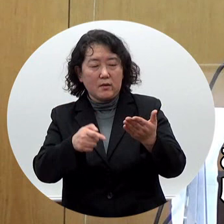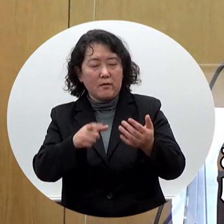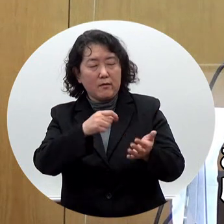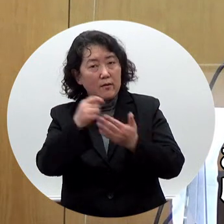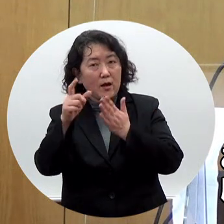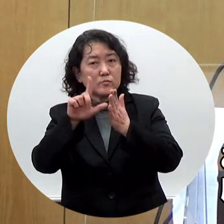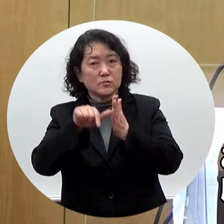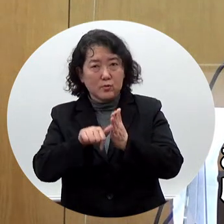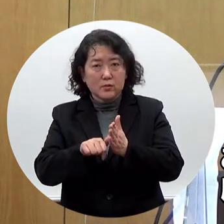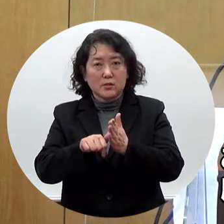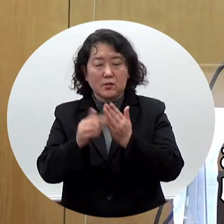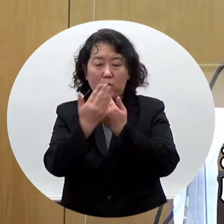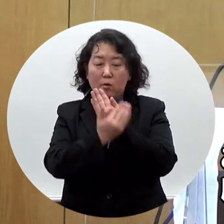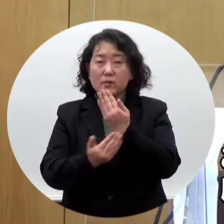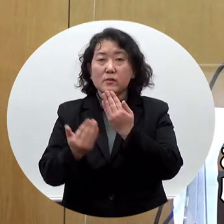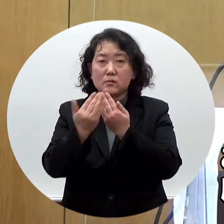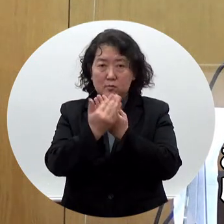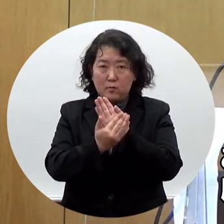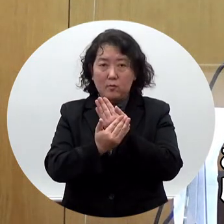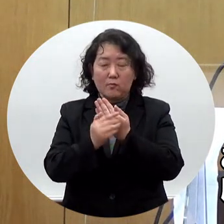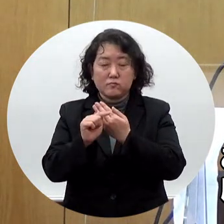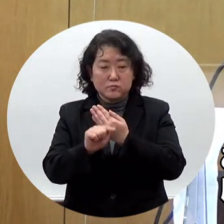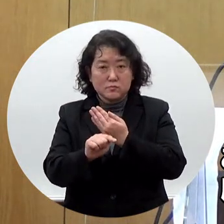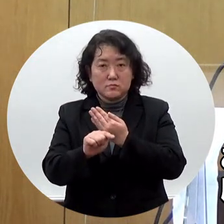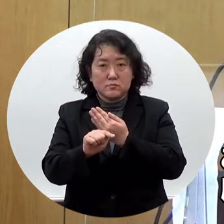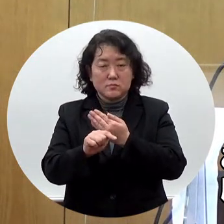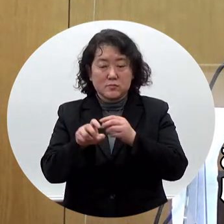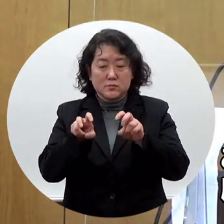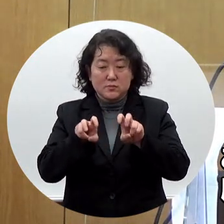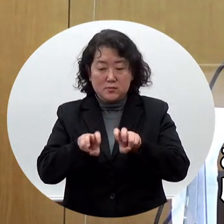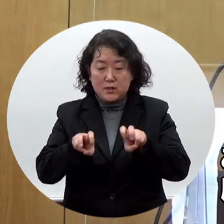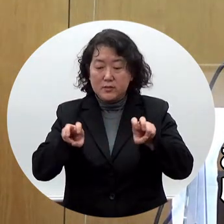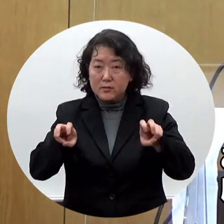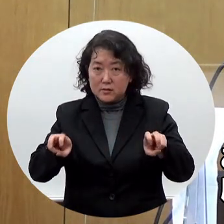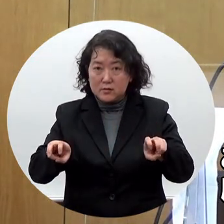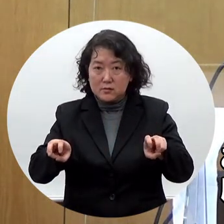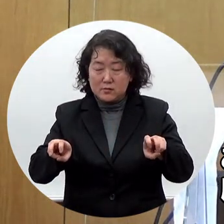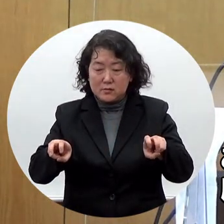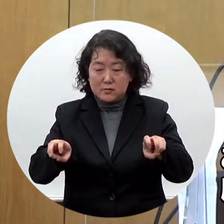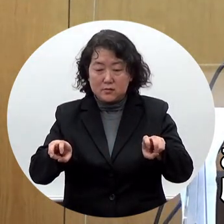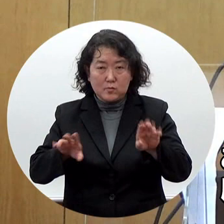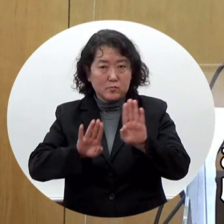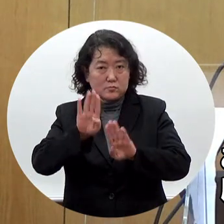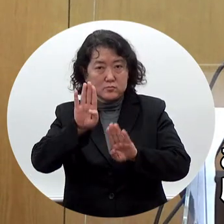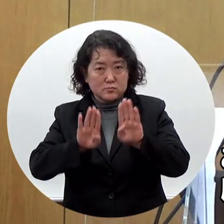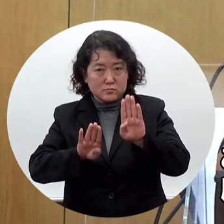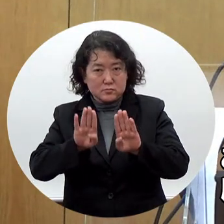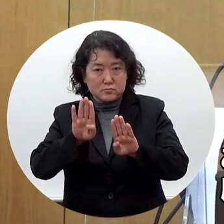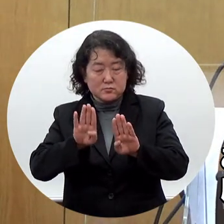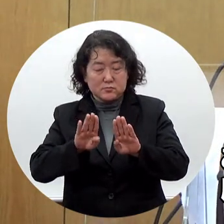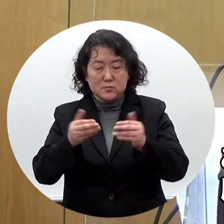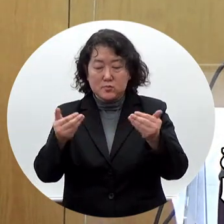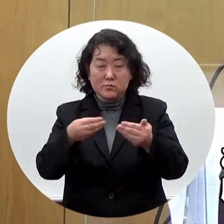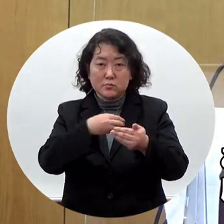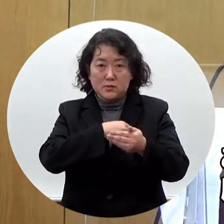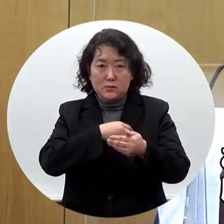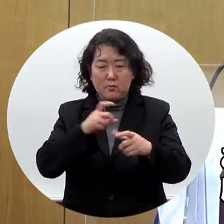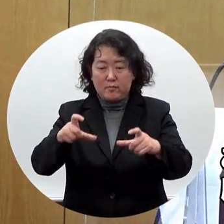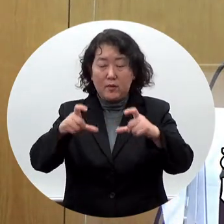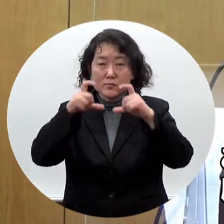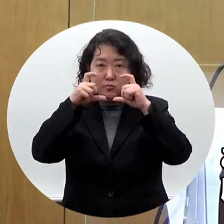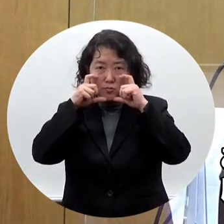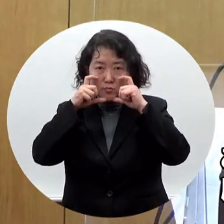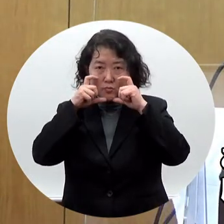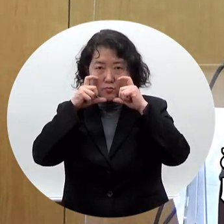選びになる際のポイントといたしまして、座席の間隔の確保、従業員さんのマス